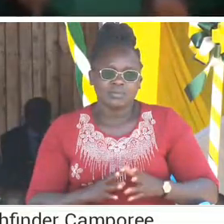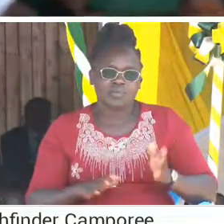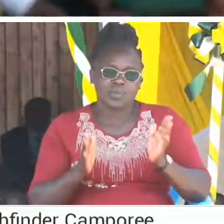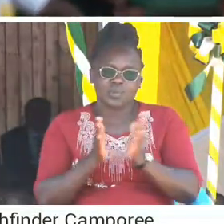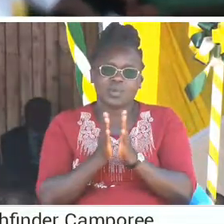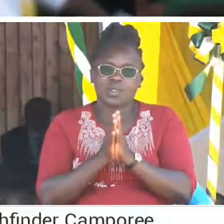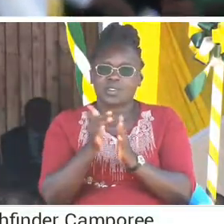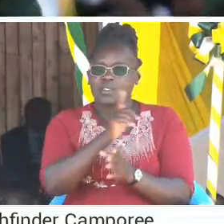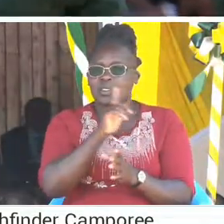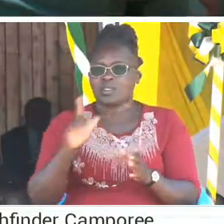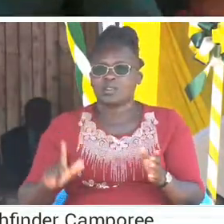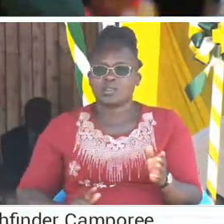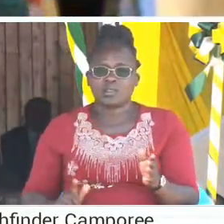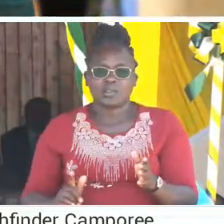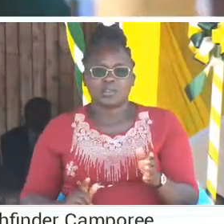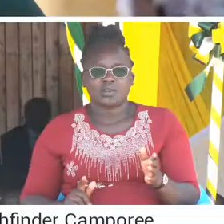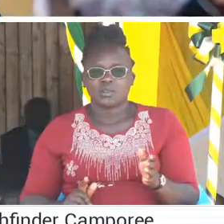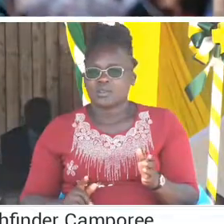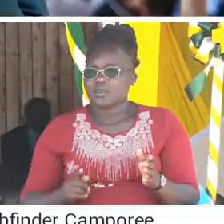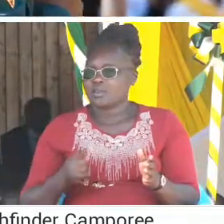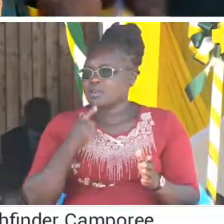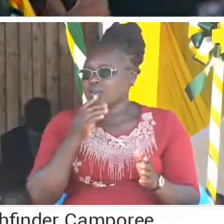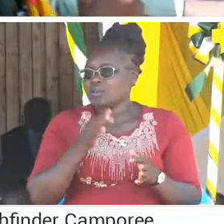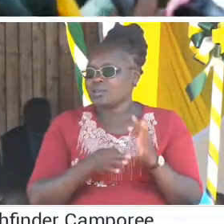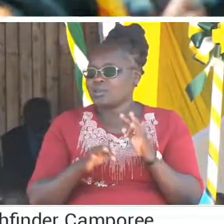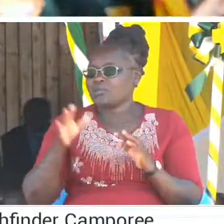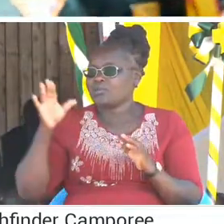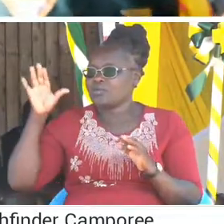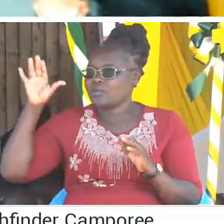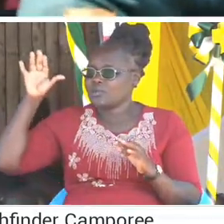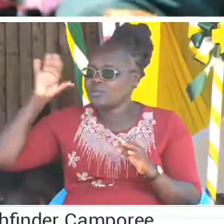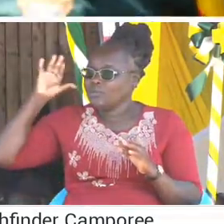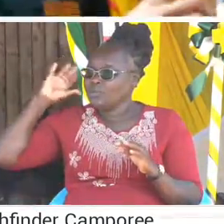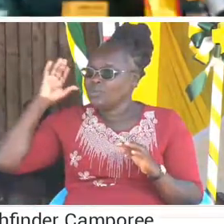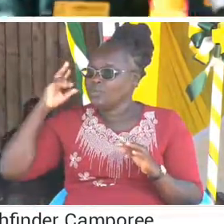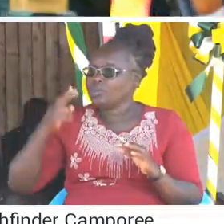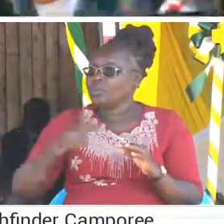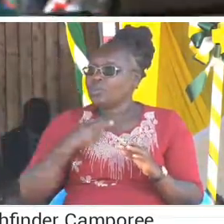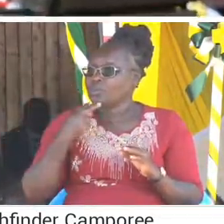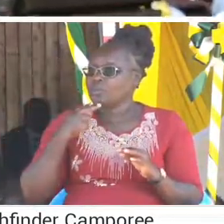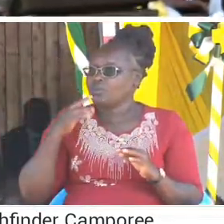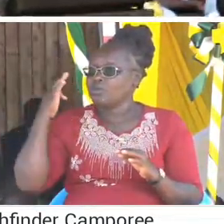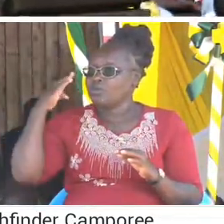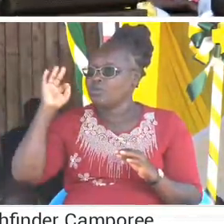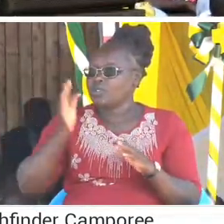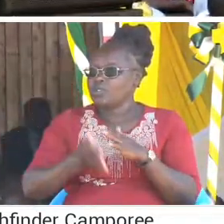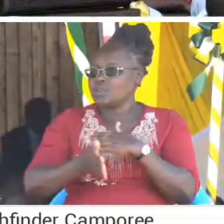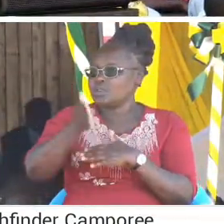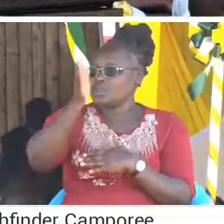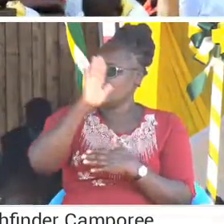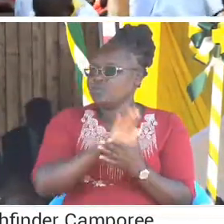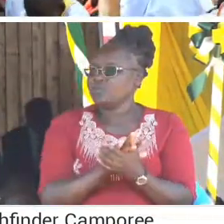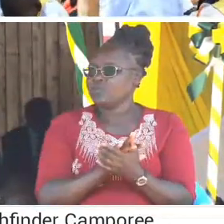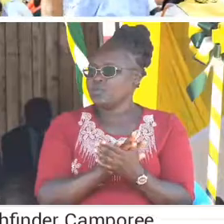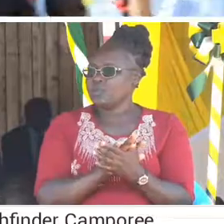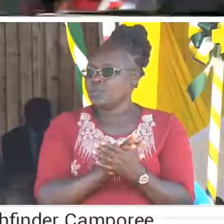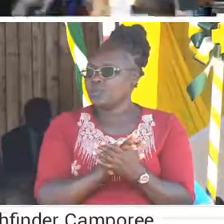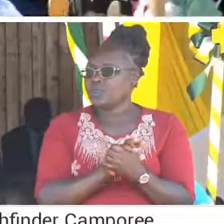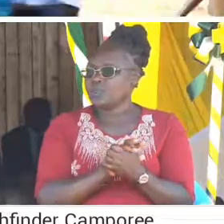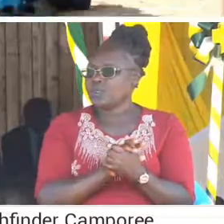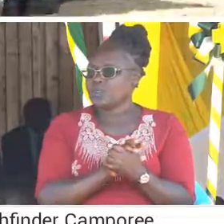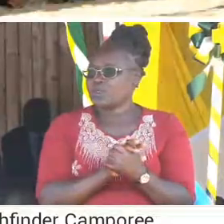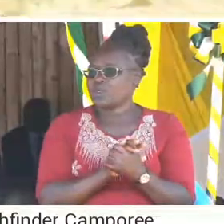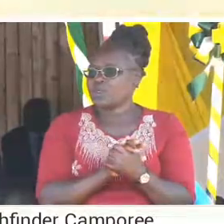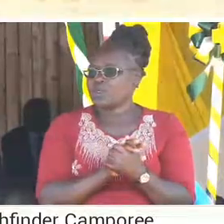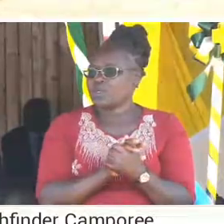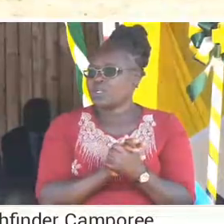Bwana asifiwe. Ukisikia sauti ya Bwana Mungu wako na kufanya yale yote aliyokuagiza